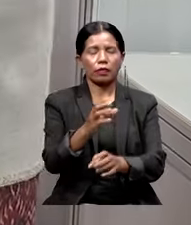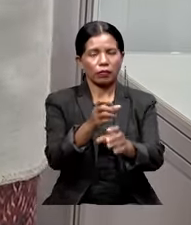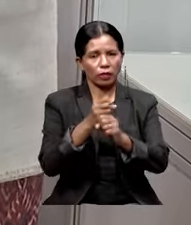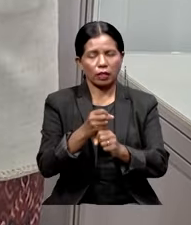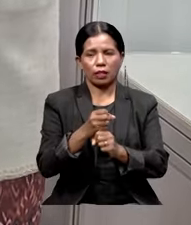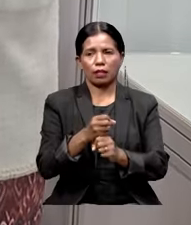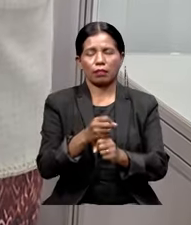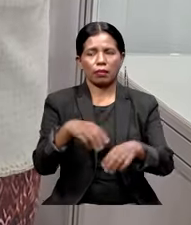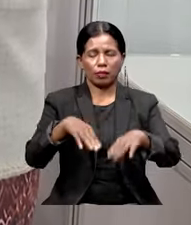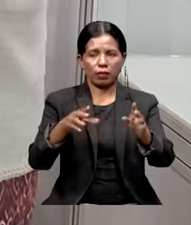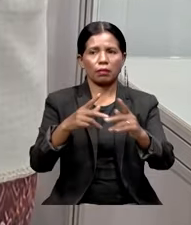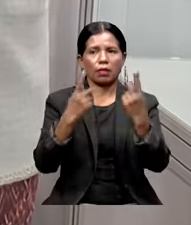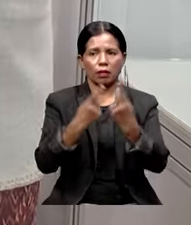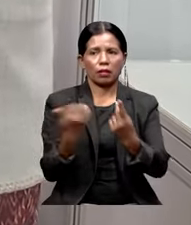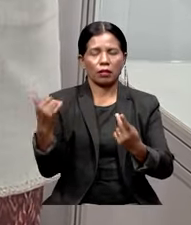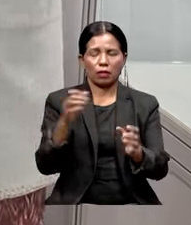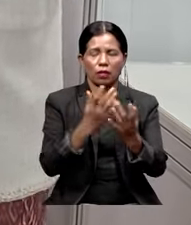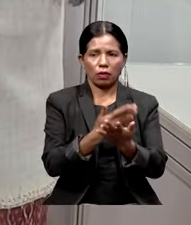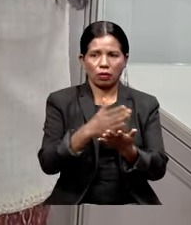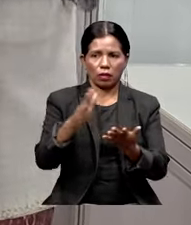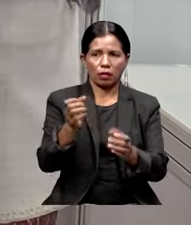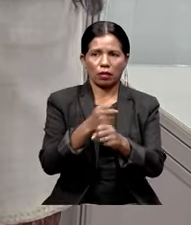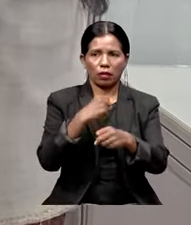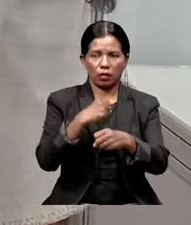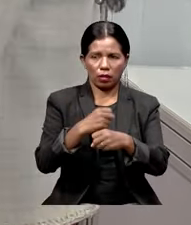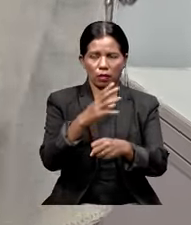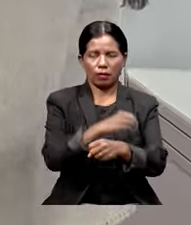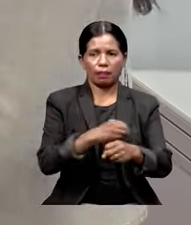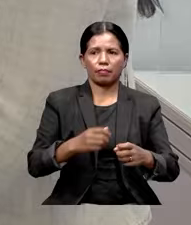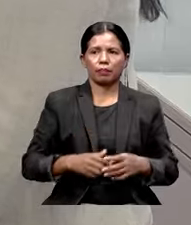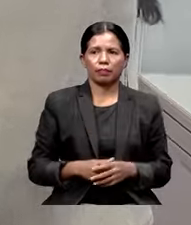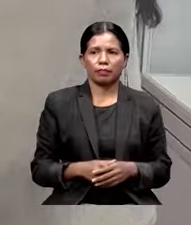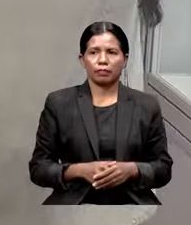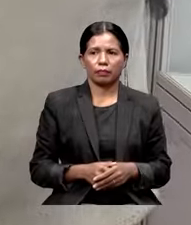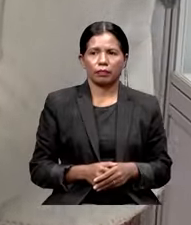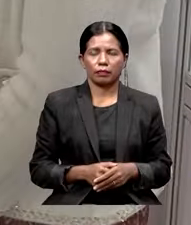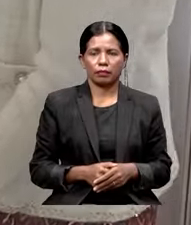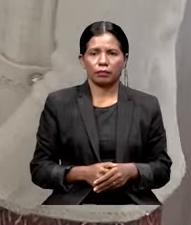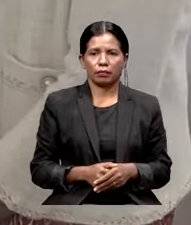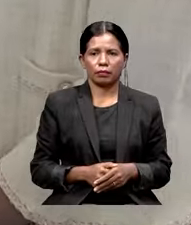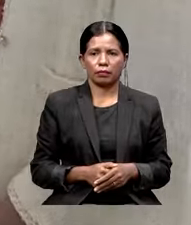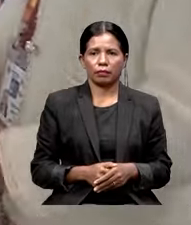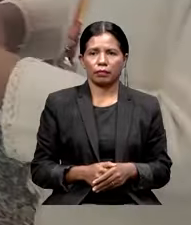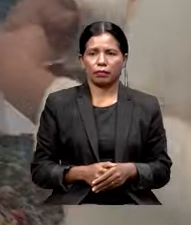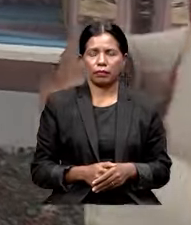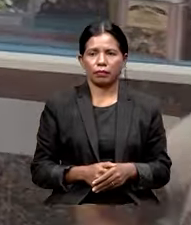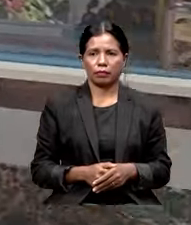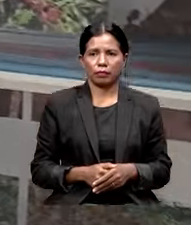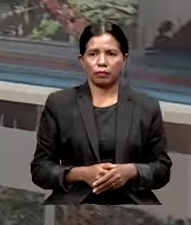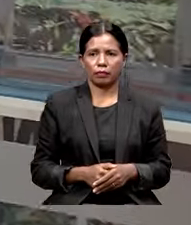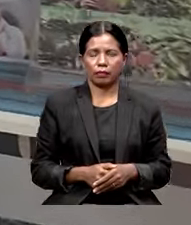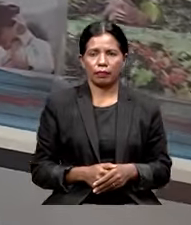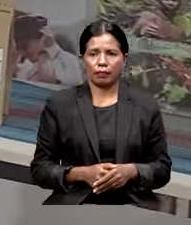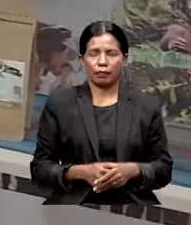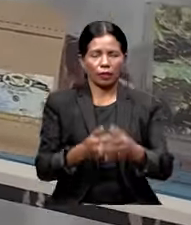dope famba kompanya sida sorsa kodi hal fali bal laku ten. Antong hanya sang asosiasi sang